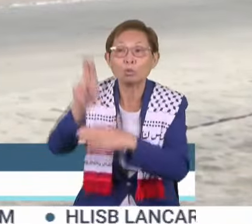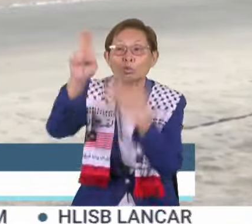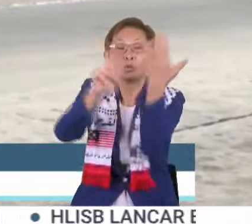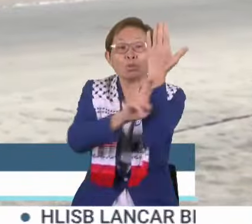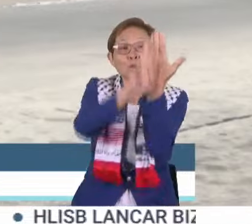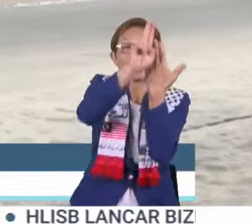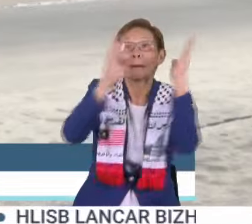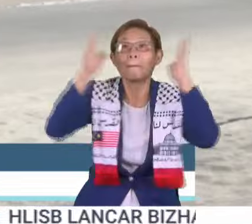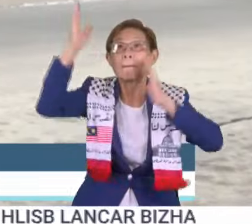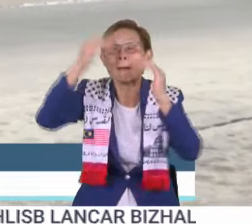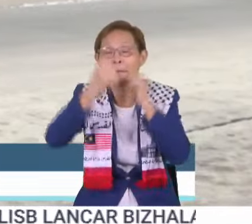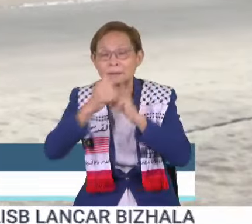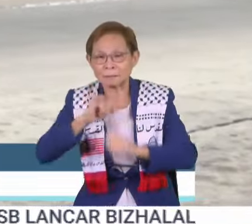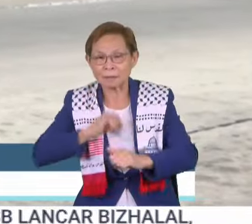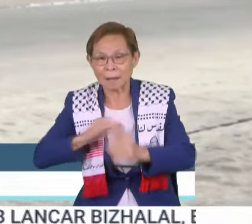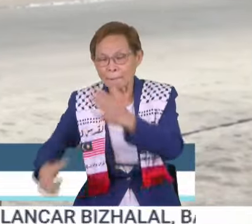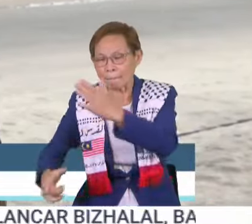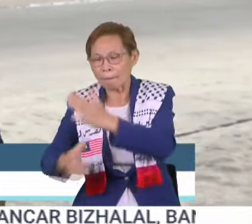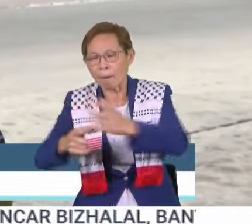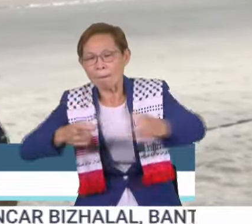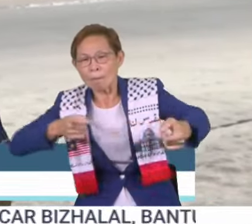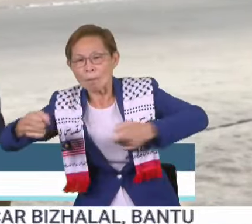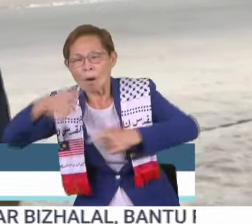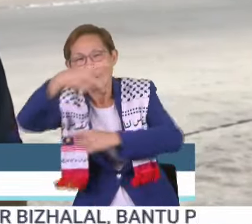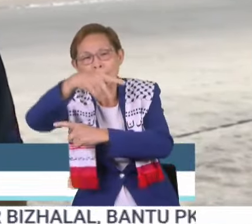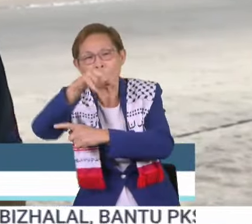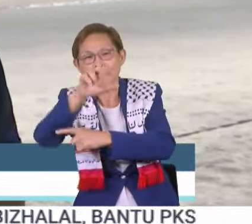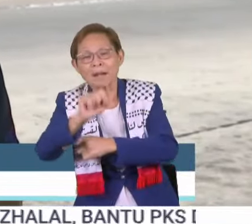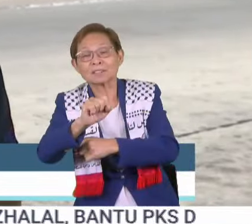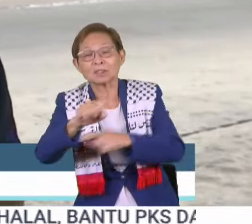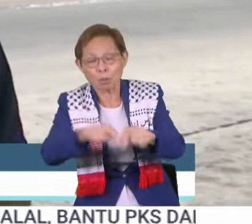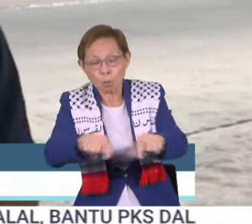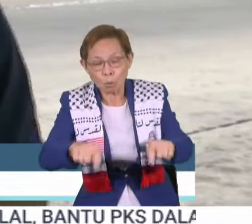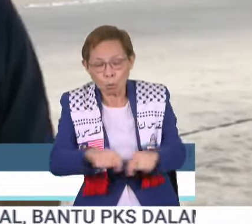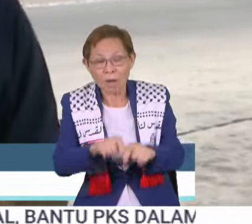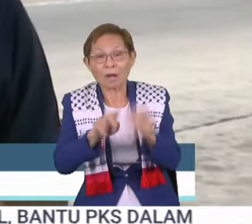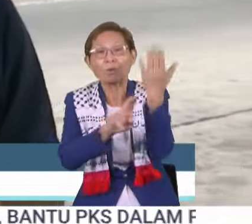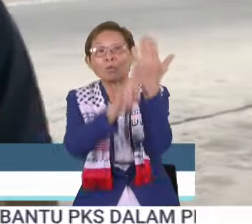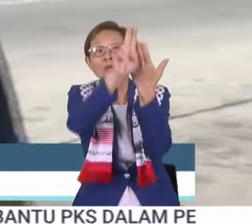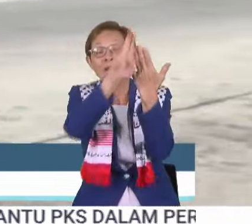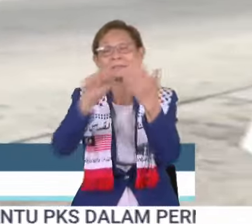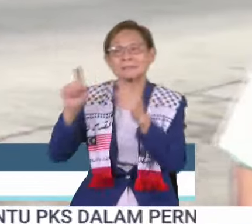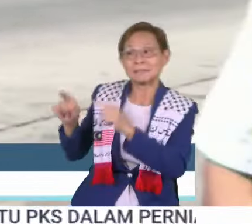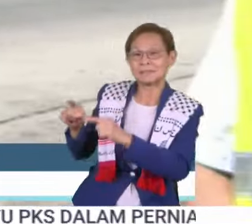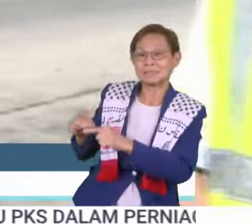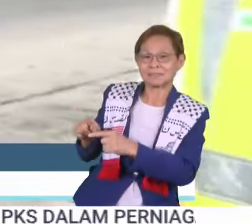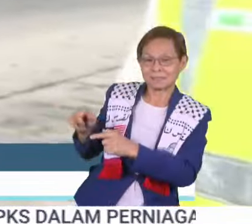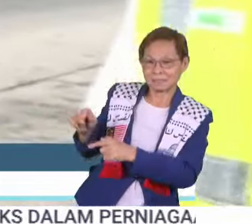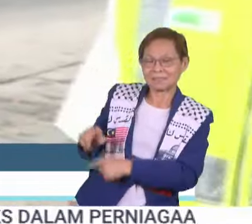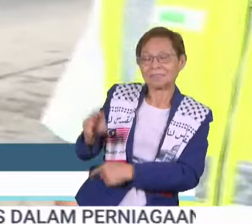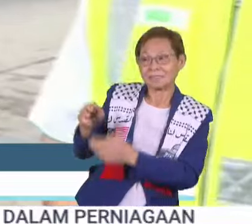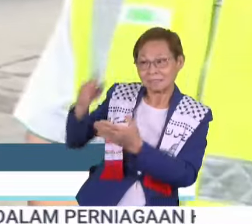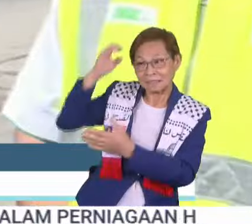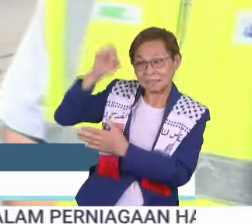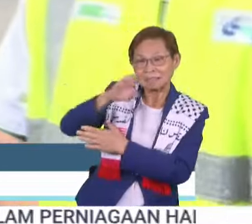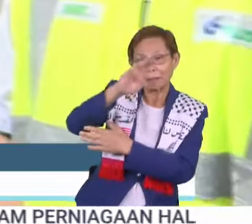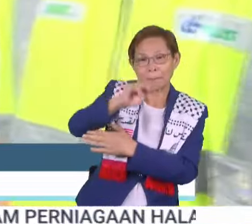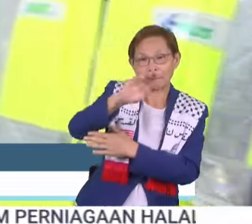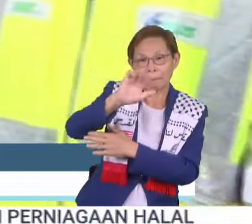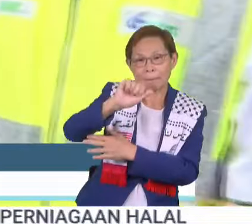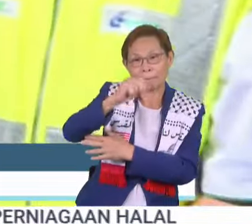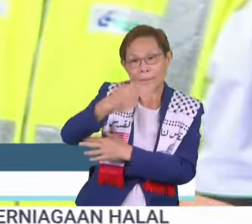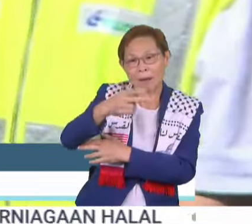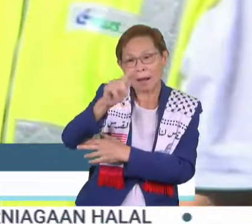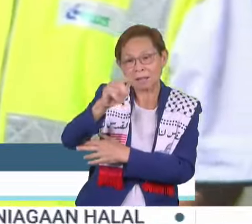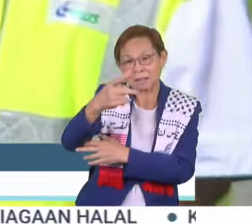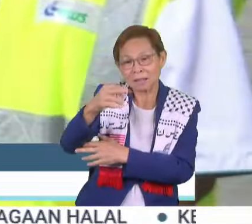tanah air ini, bersama saya adalah pemangku pengurus PLAS wilayah utara, iaitu Encik Mahazir Masud. Jadi Encik Mahazir, mungkin boleh kongsikan bagaimana keadaan